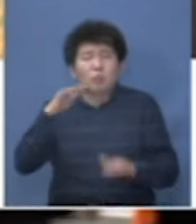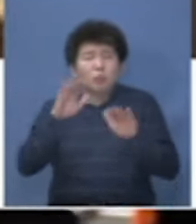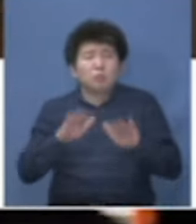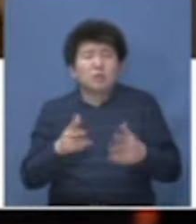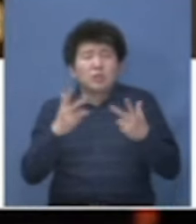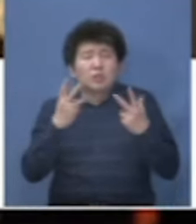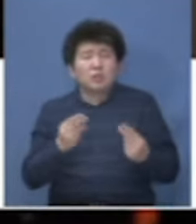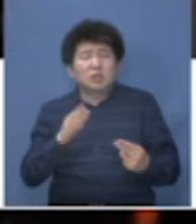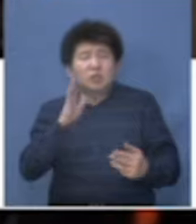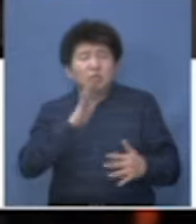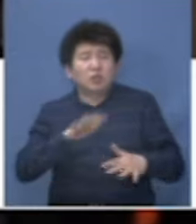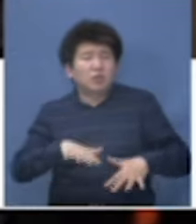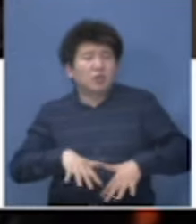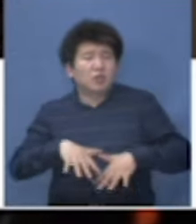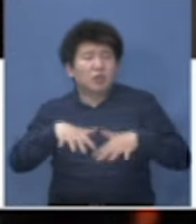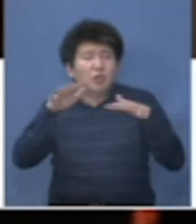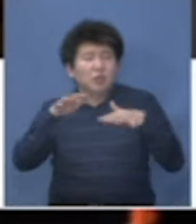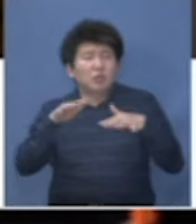айтқанда ұйқымыз қашып,